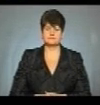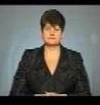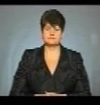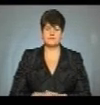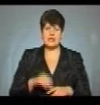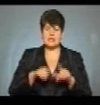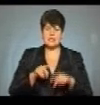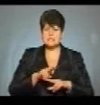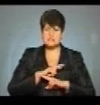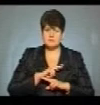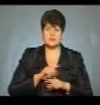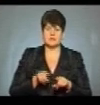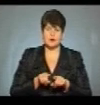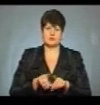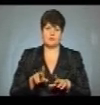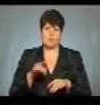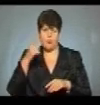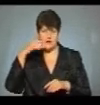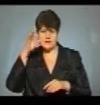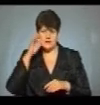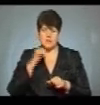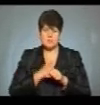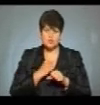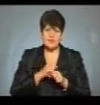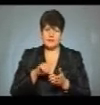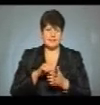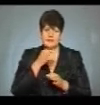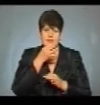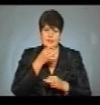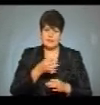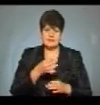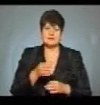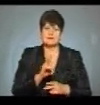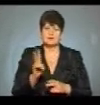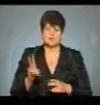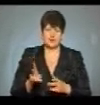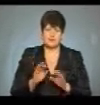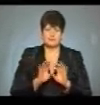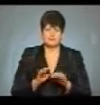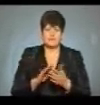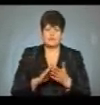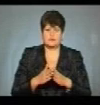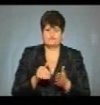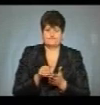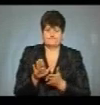Рідні загиблих, а також поліцейські, які працювали на місці події, не представилися, коментувати ситуацію відмовились.